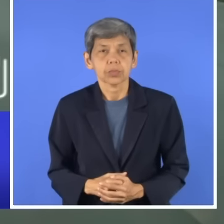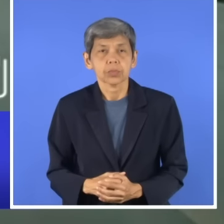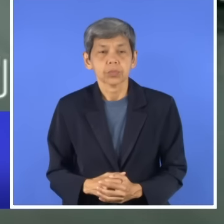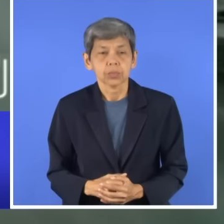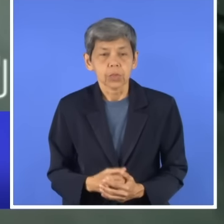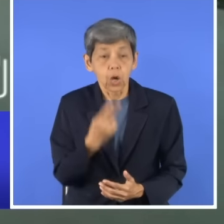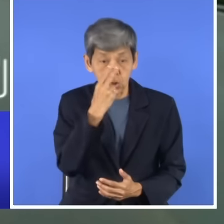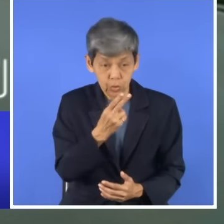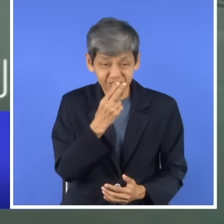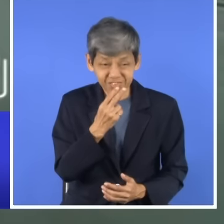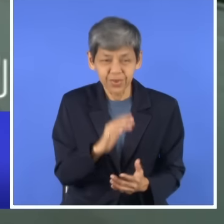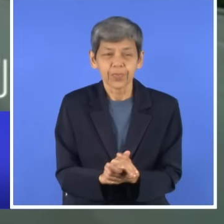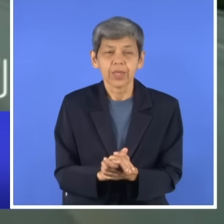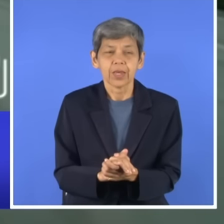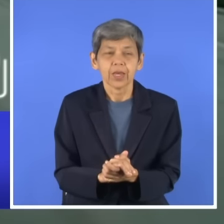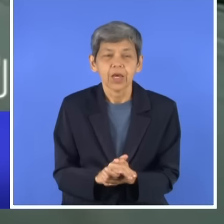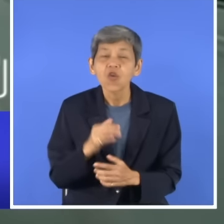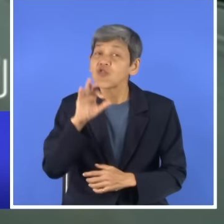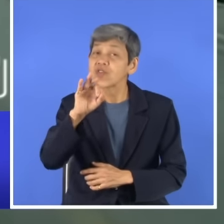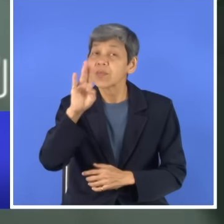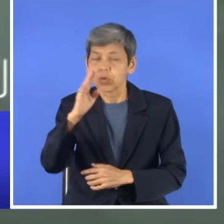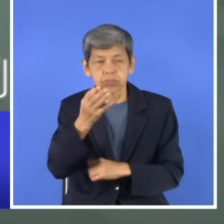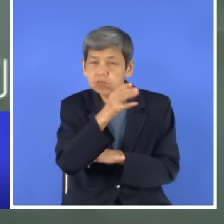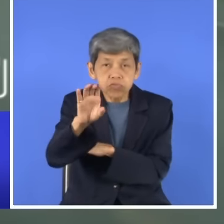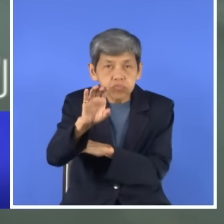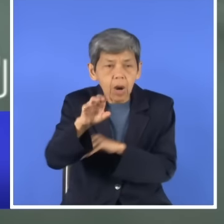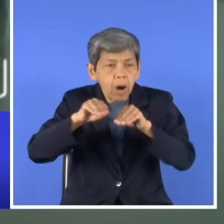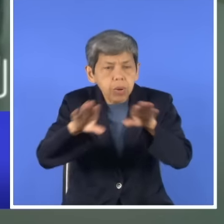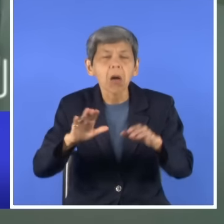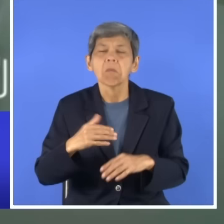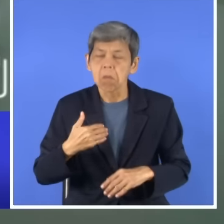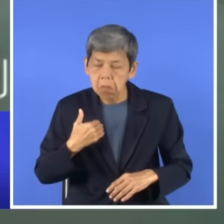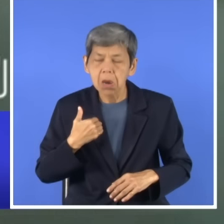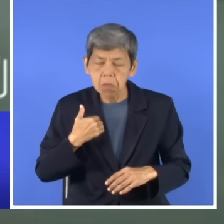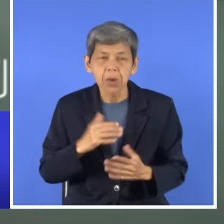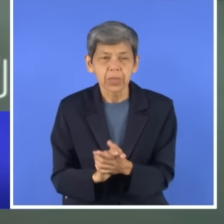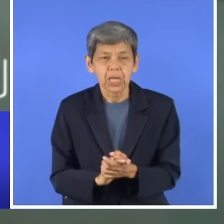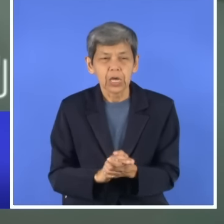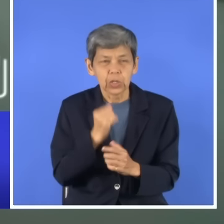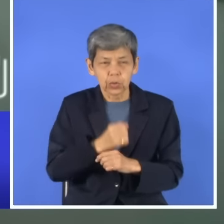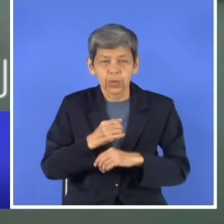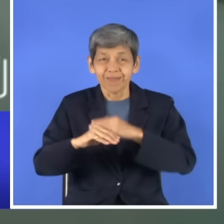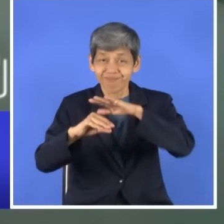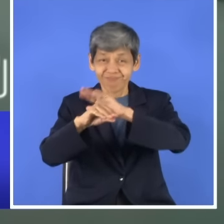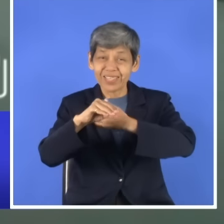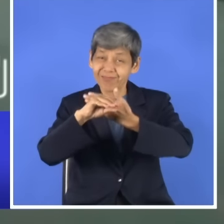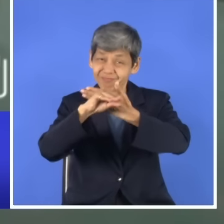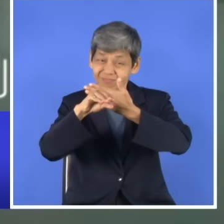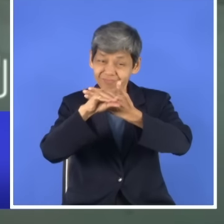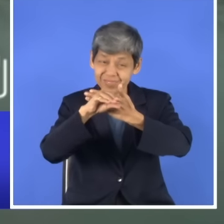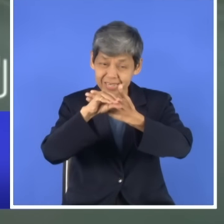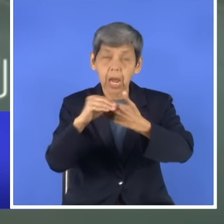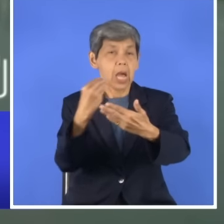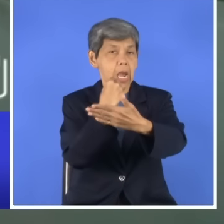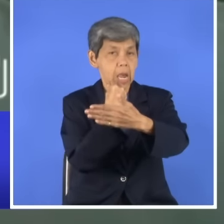นี่เป็นคลิปเหตุการณ์ที่ทางผู้ใช้ Facebook รายหนึ่งนำมาโพสต์ลงในโซเชียลนะคะคือเป็นกล้องหน้าแล้วก็กล้องหลังด้วยคุณผู้ช